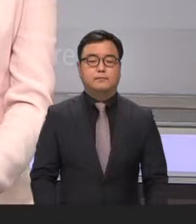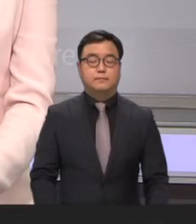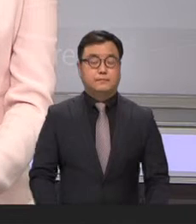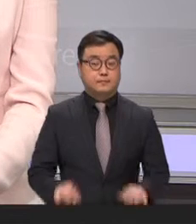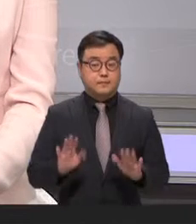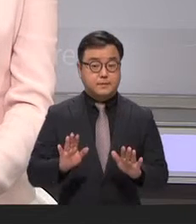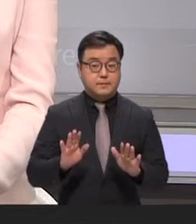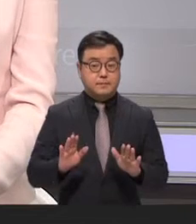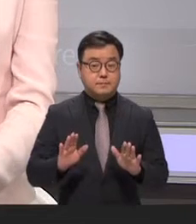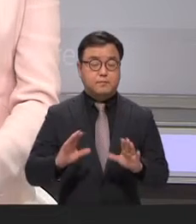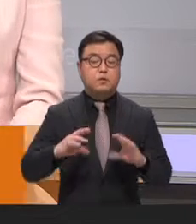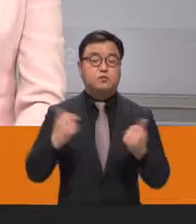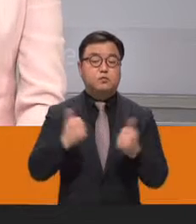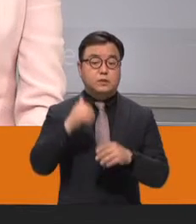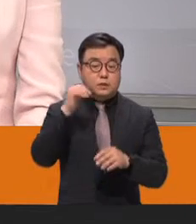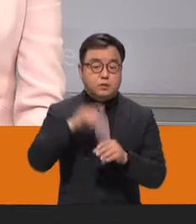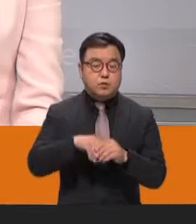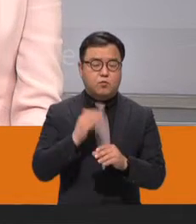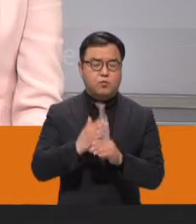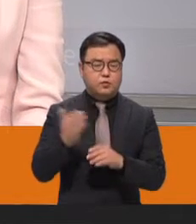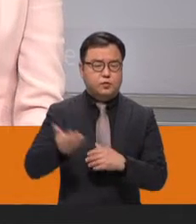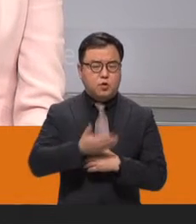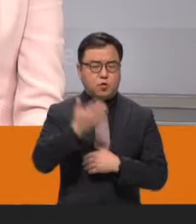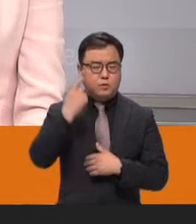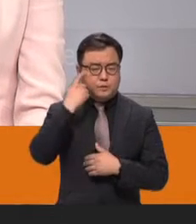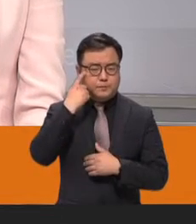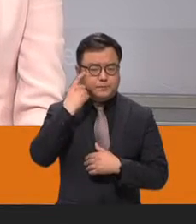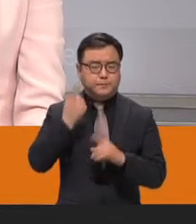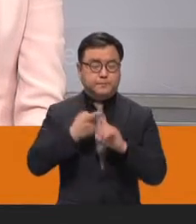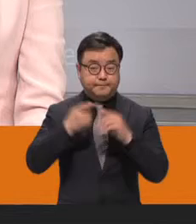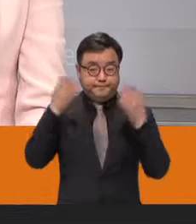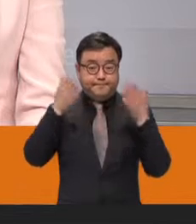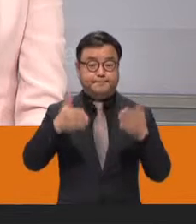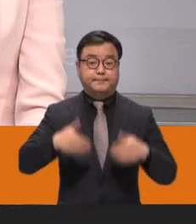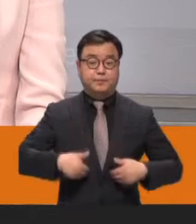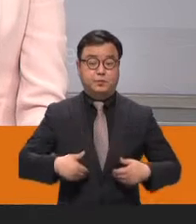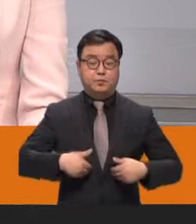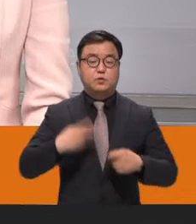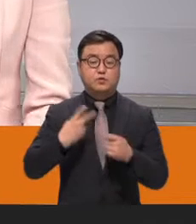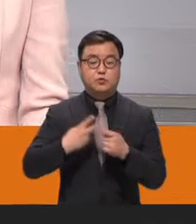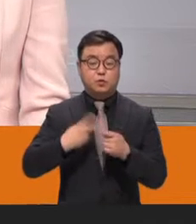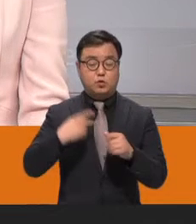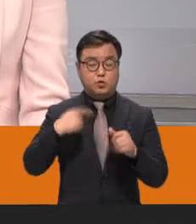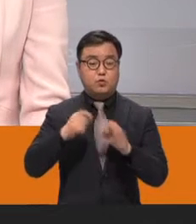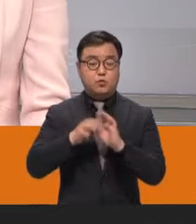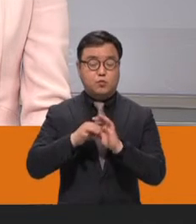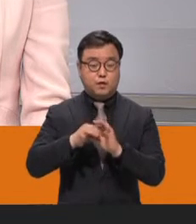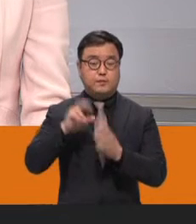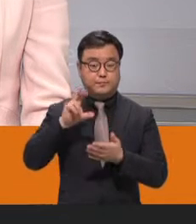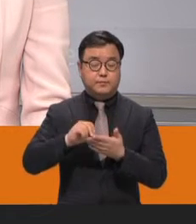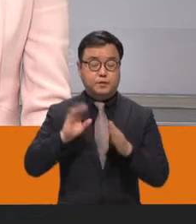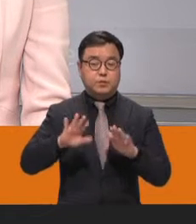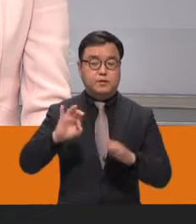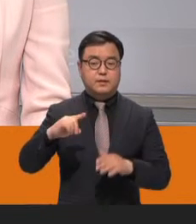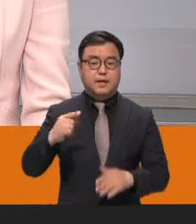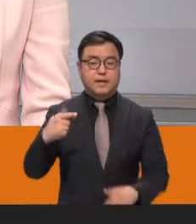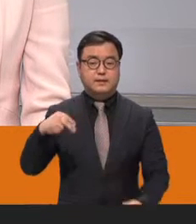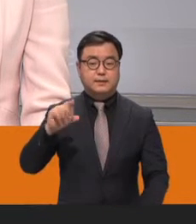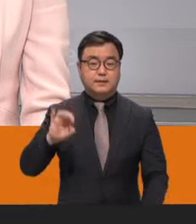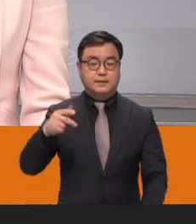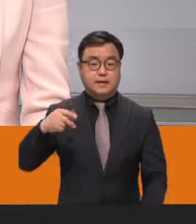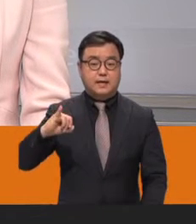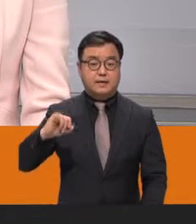네, 이번 총선에서 유권자들이 눈여겨봐야 할 교육계 이슈를 짚어보는 두 번째 시간입니다. 네, 오늘은 안상진 사교육 걱정 없는